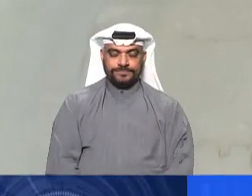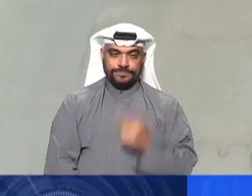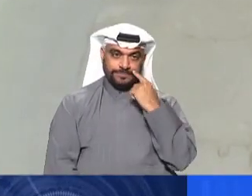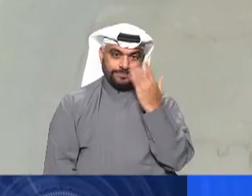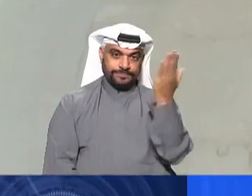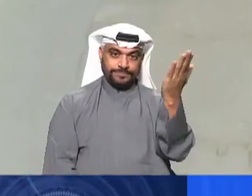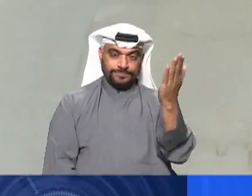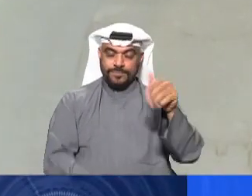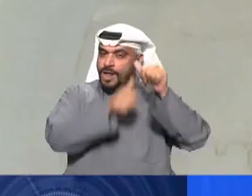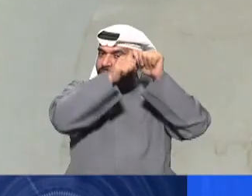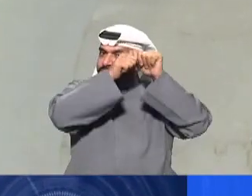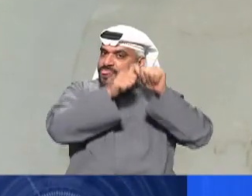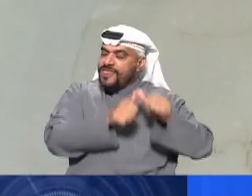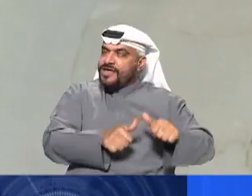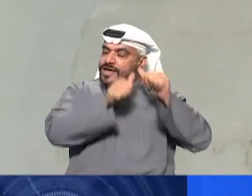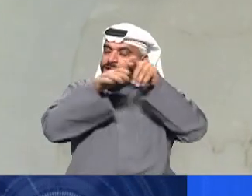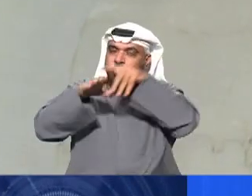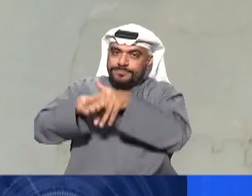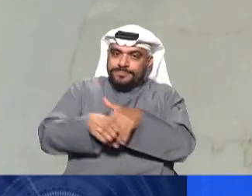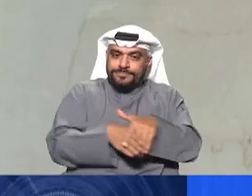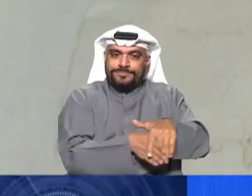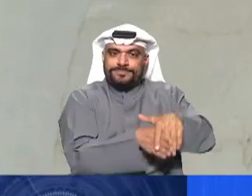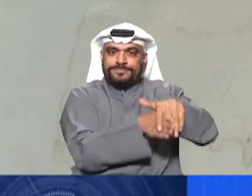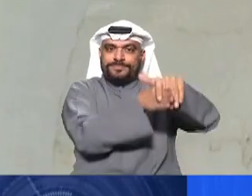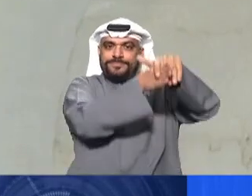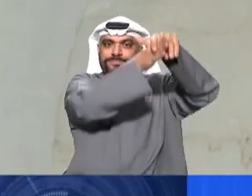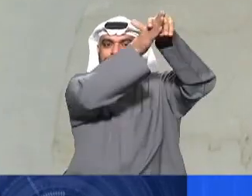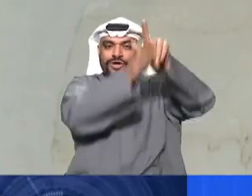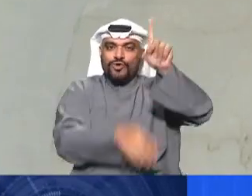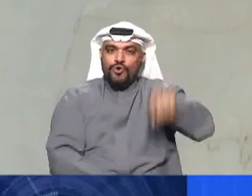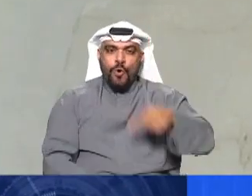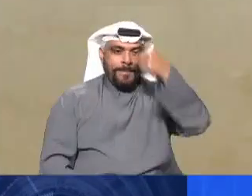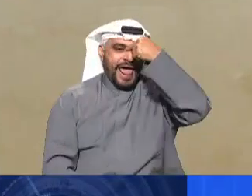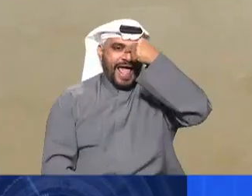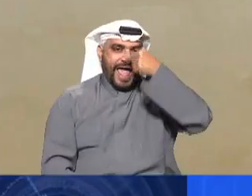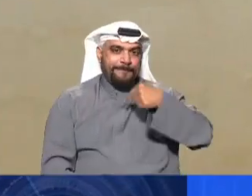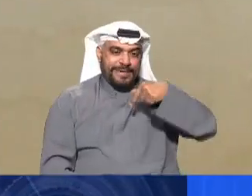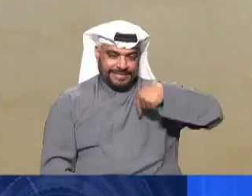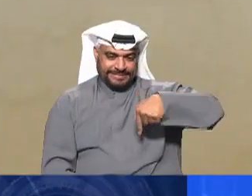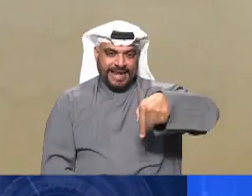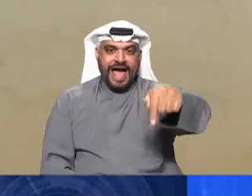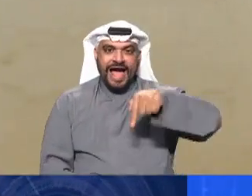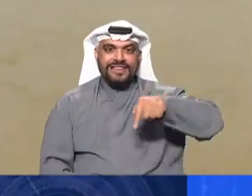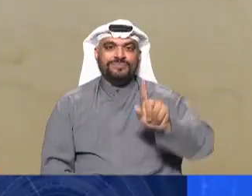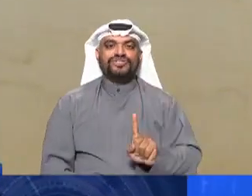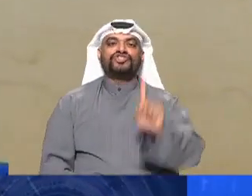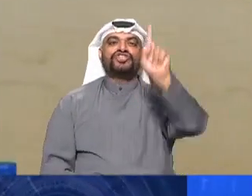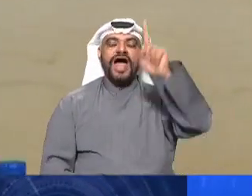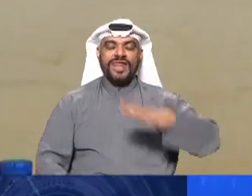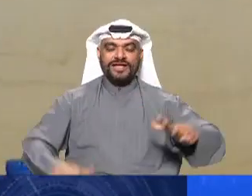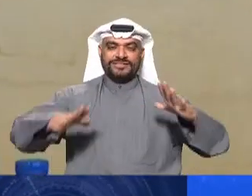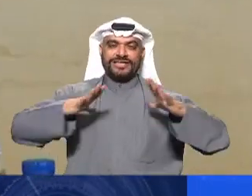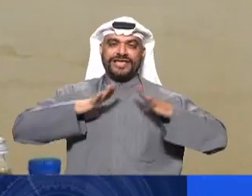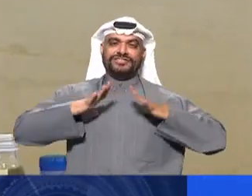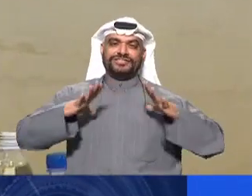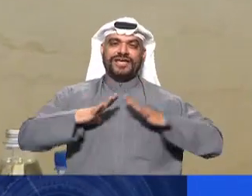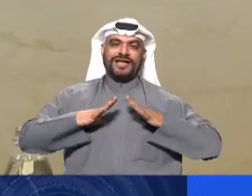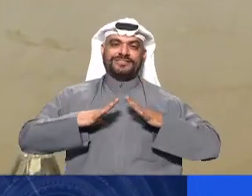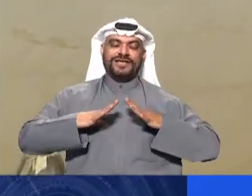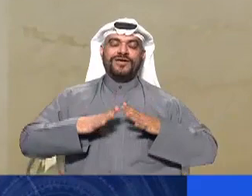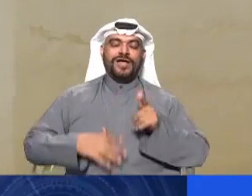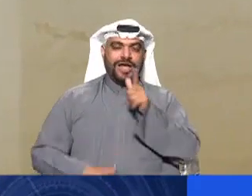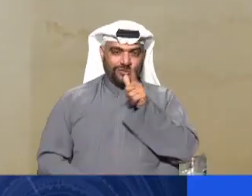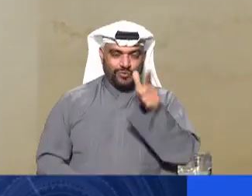بمناسبة ذكرى الإسراء والمعراج والتي تصادف يوم الخميس القادم، يتقدم مجلس الوزراء في مستهل أعماله بأسمى